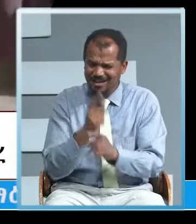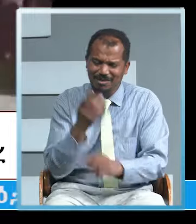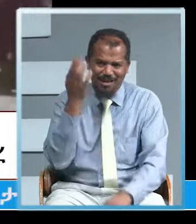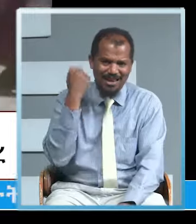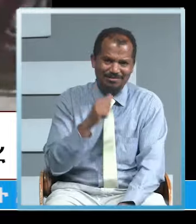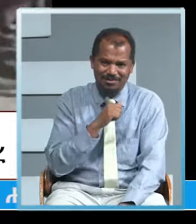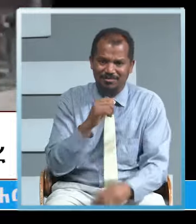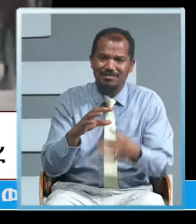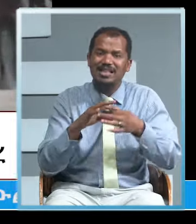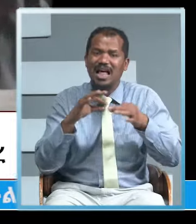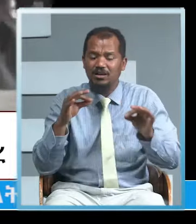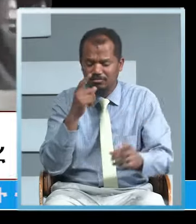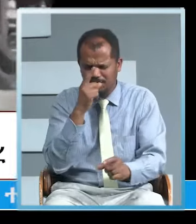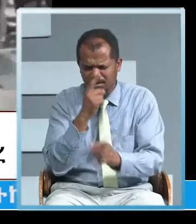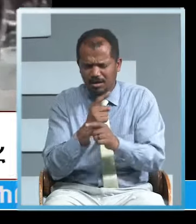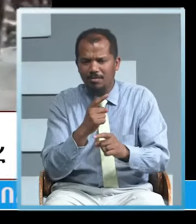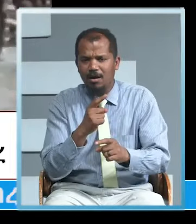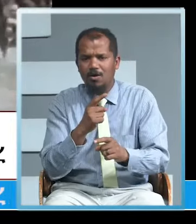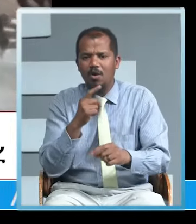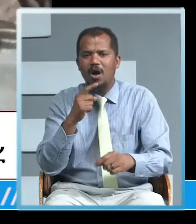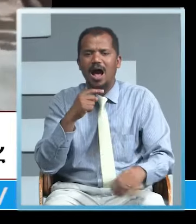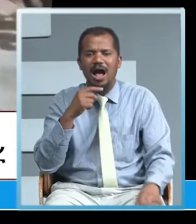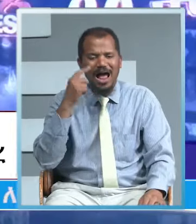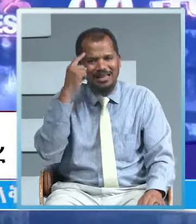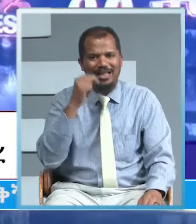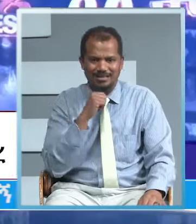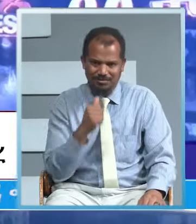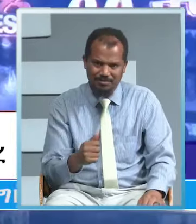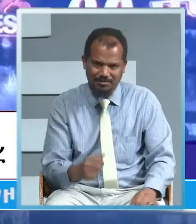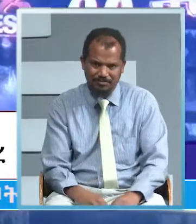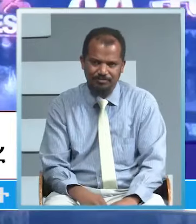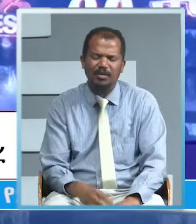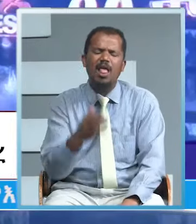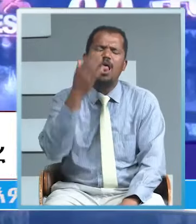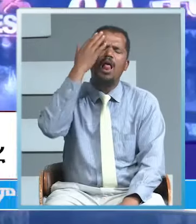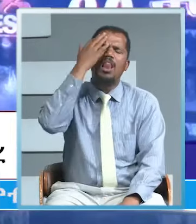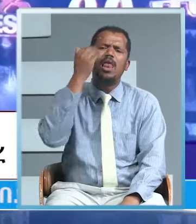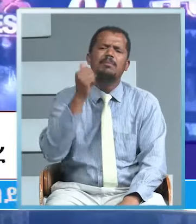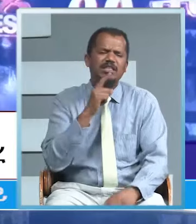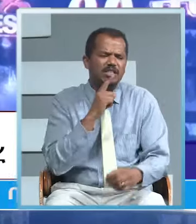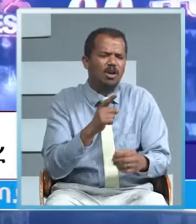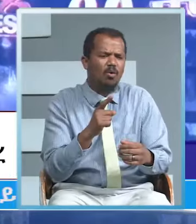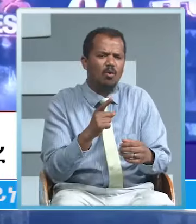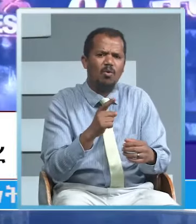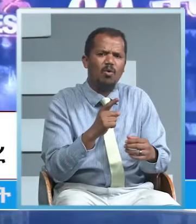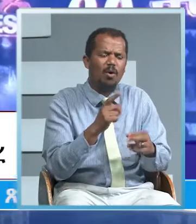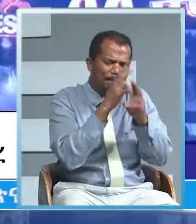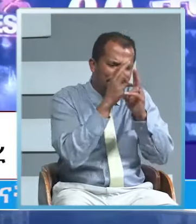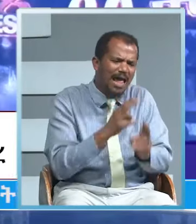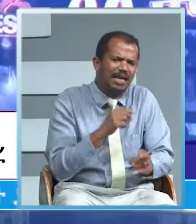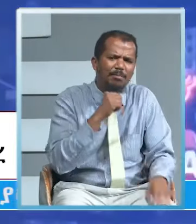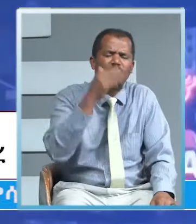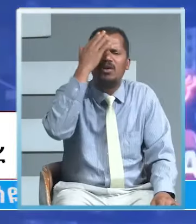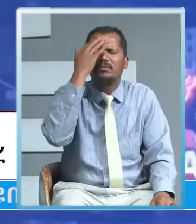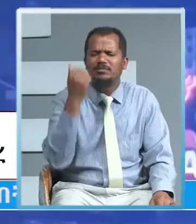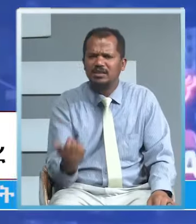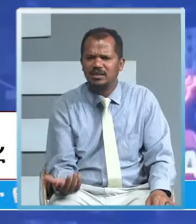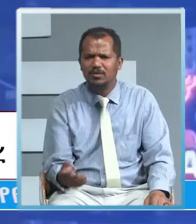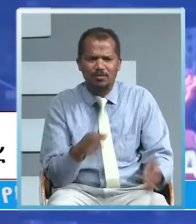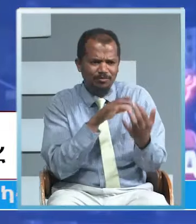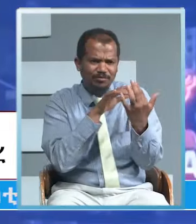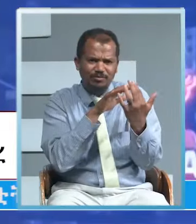አለመሆኑን በማንሳት ታሪኩን በሚገባው ልክ አለማውሳቱን ገልጸዋል። ለምን እንደው የማይወደሰው ለምን እንደው የማይከበረው